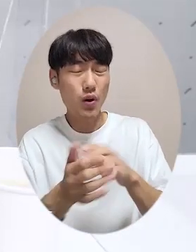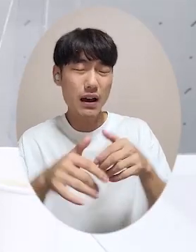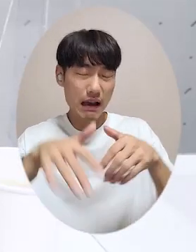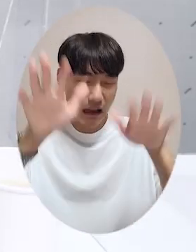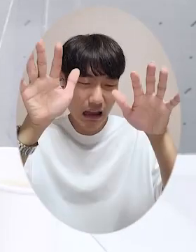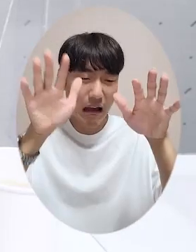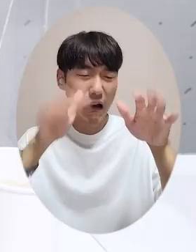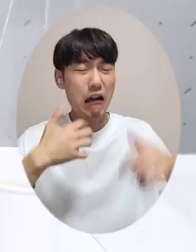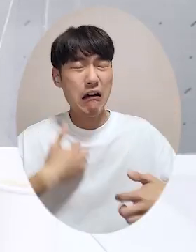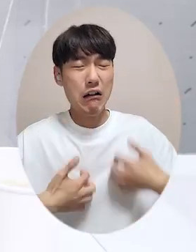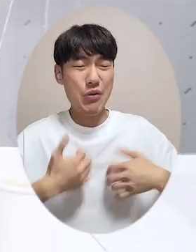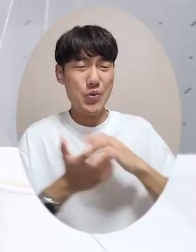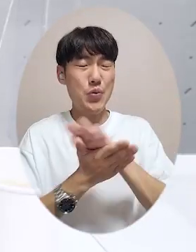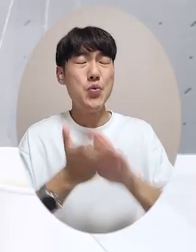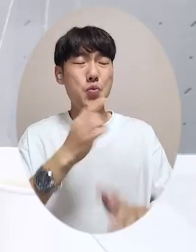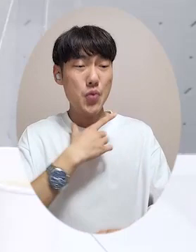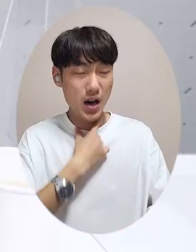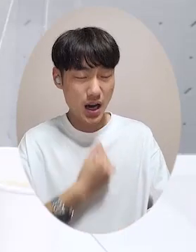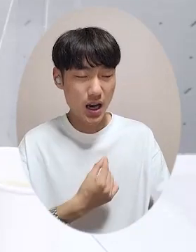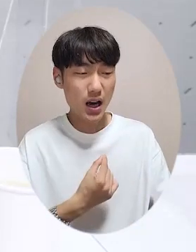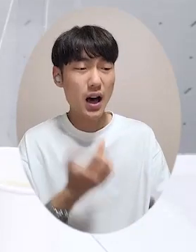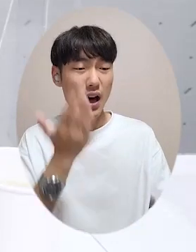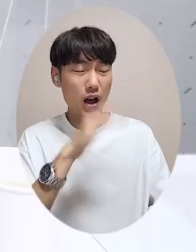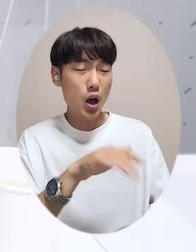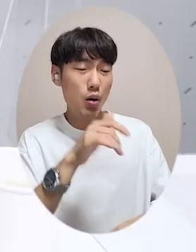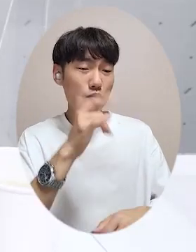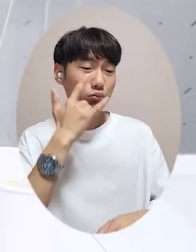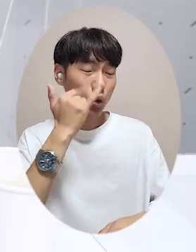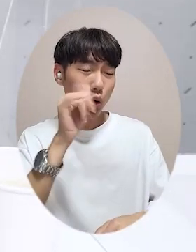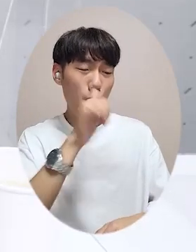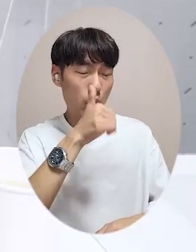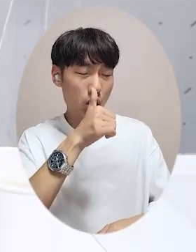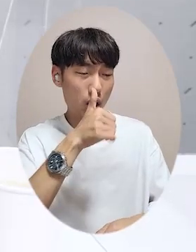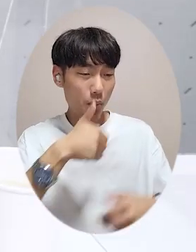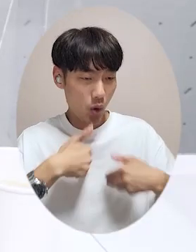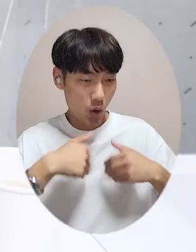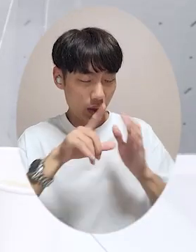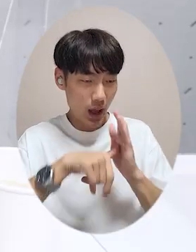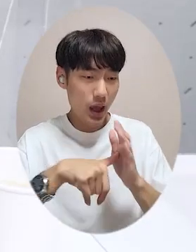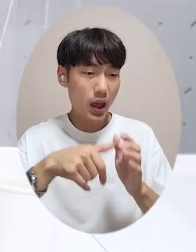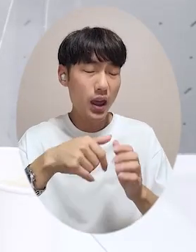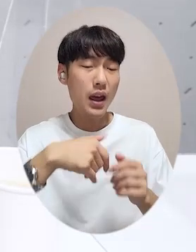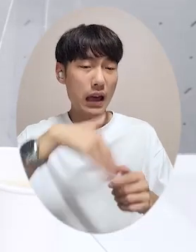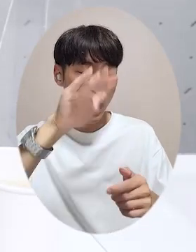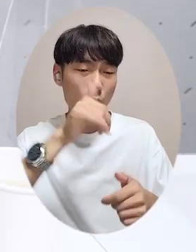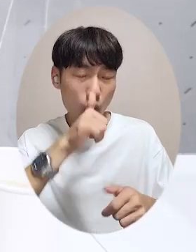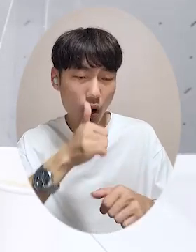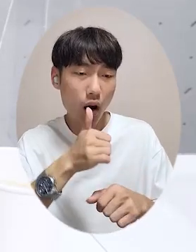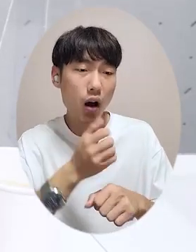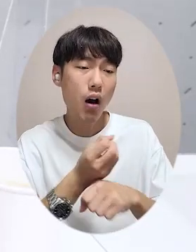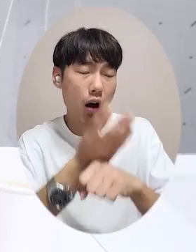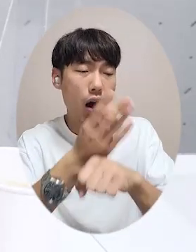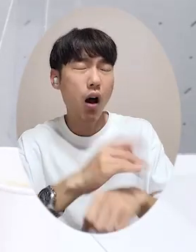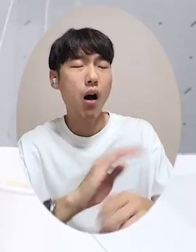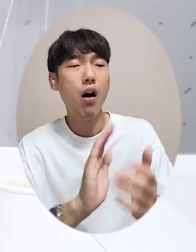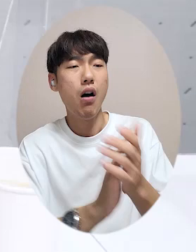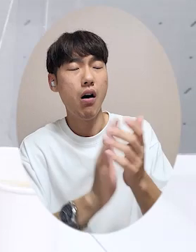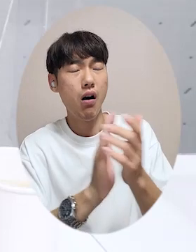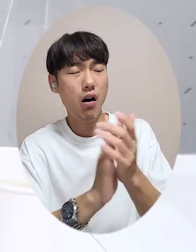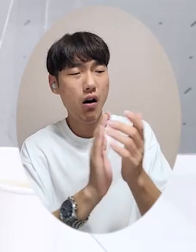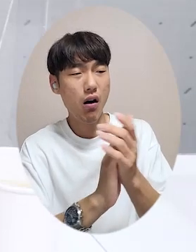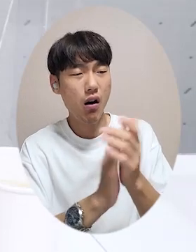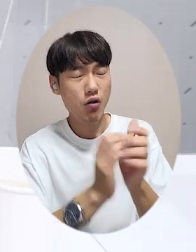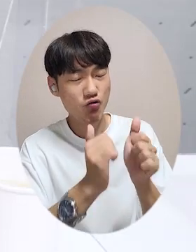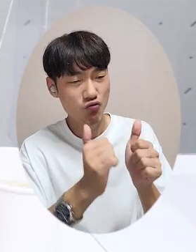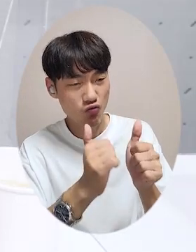그렇게 즐기고 싶은데 부모님 통역도 해 드리고 그런 일을 하셨다는 게 정말 저는 더 네 대단하고